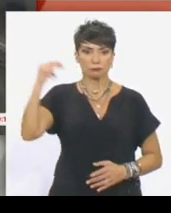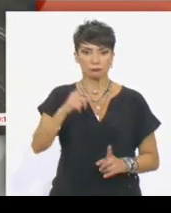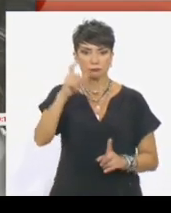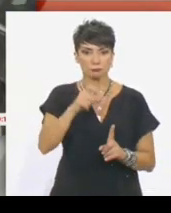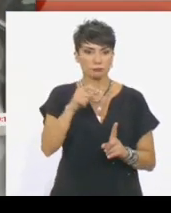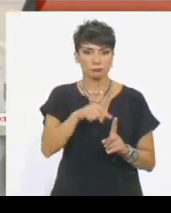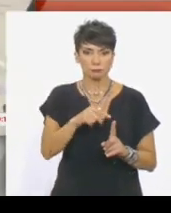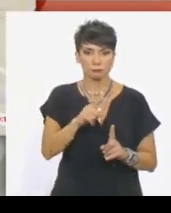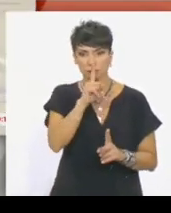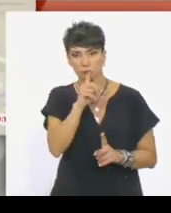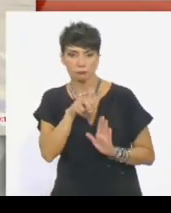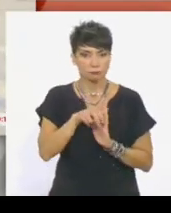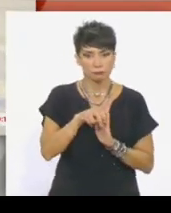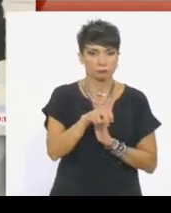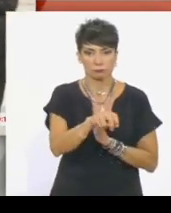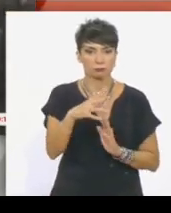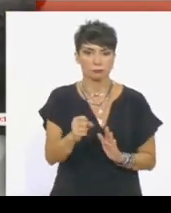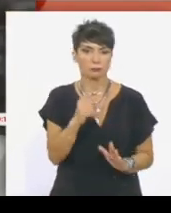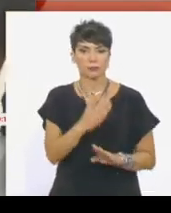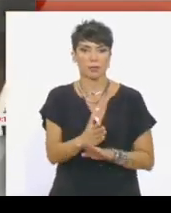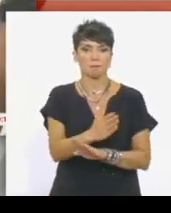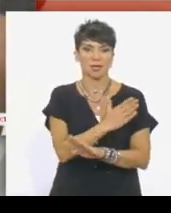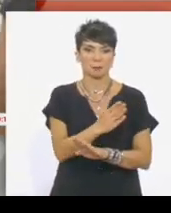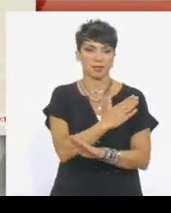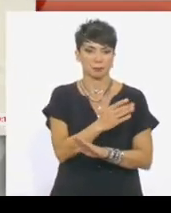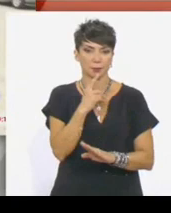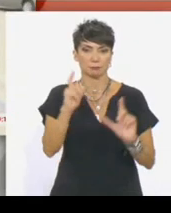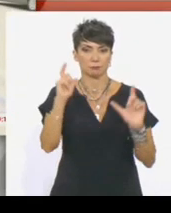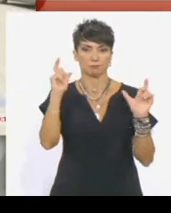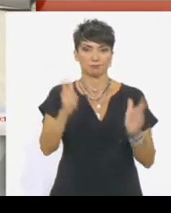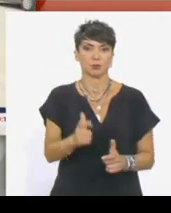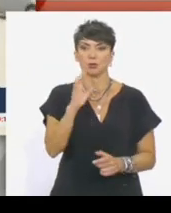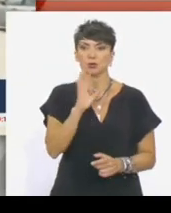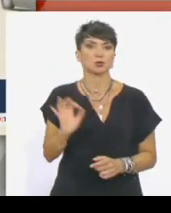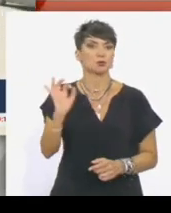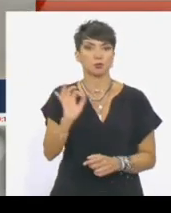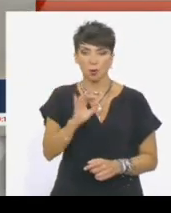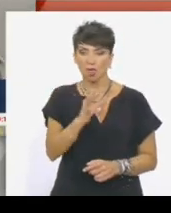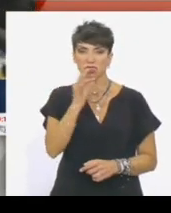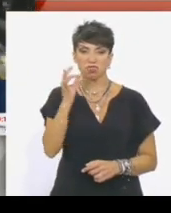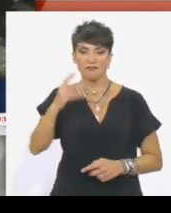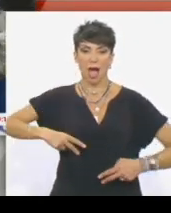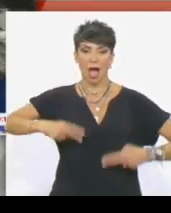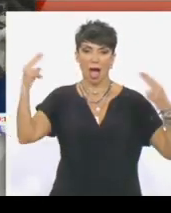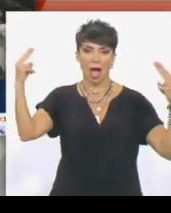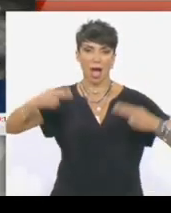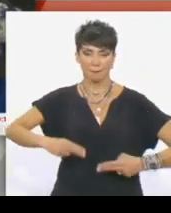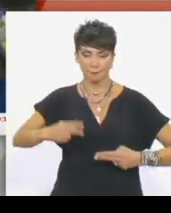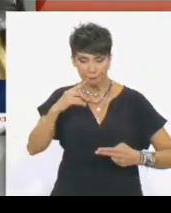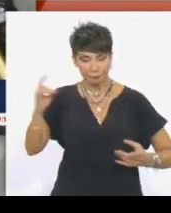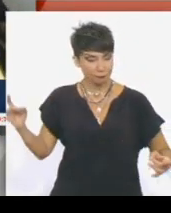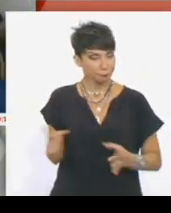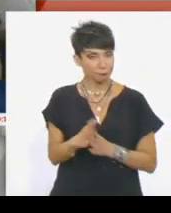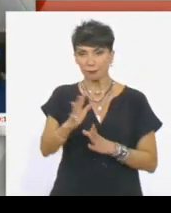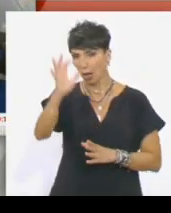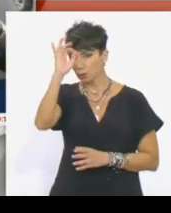από το δικαστικό Μέγαρο Θηβών. Λίγες ώρες νωρίτερα είχε συλληφθεί στα διόδια της Θήβας, καθώς σε έλεγχο που πραγματοποιούσαν αστυνομικοί της